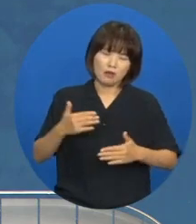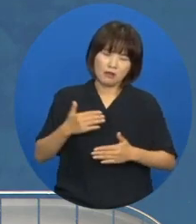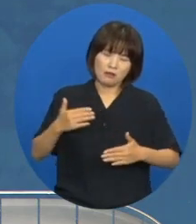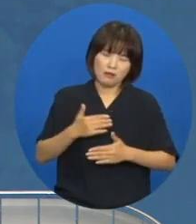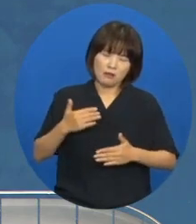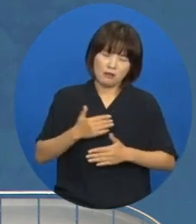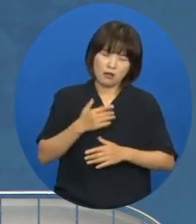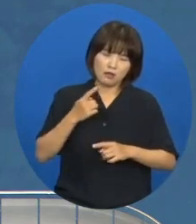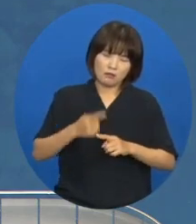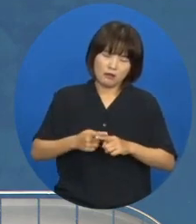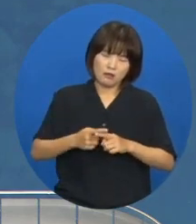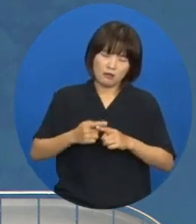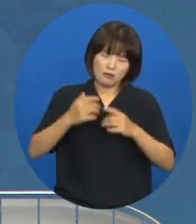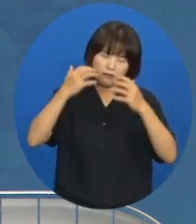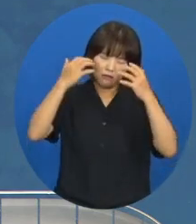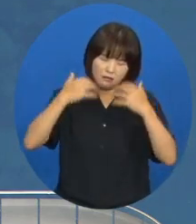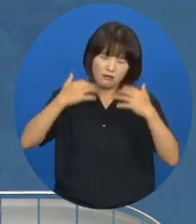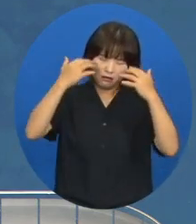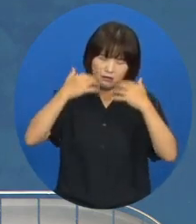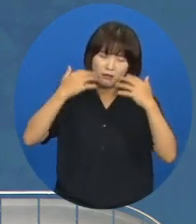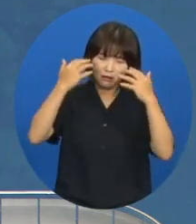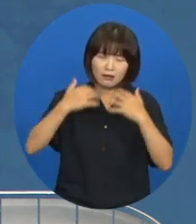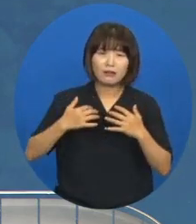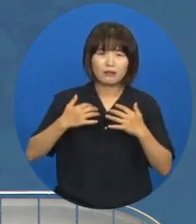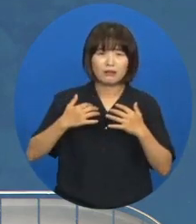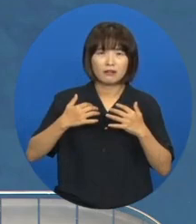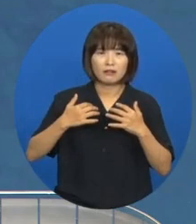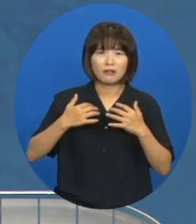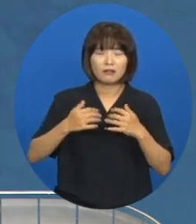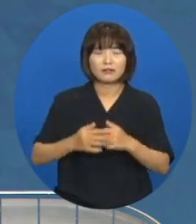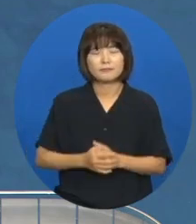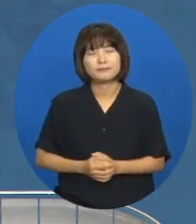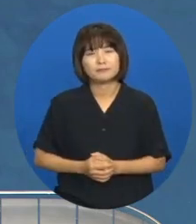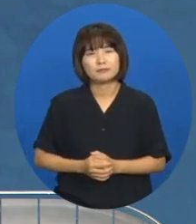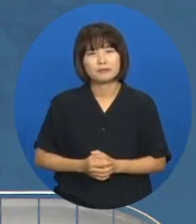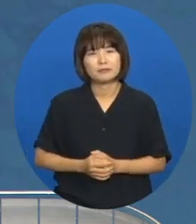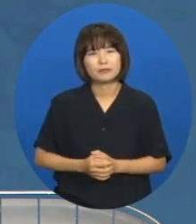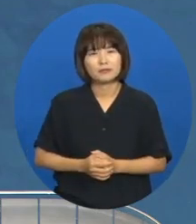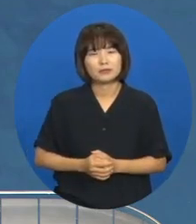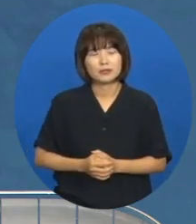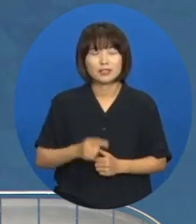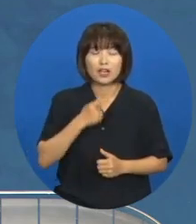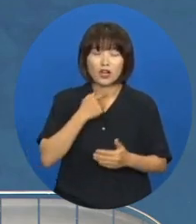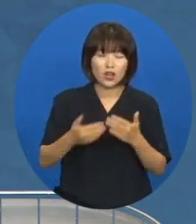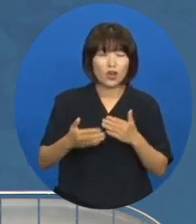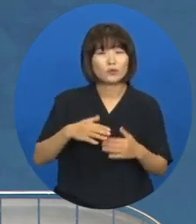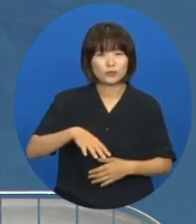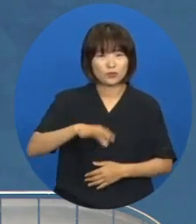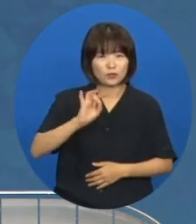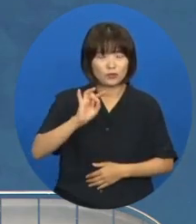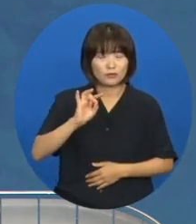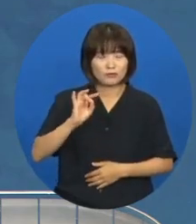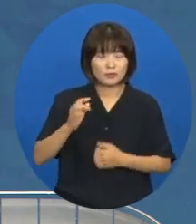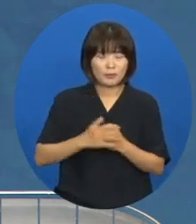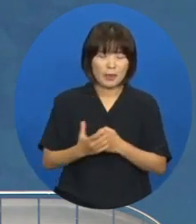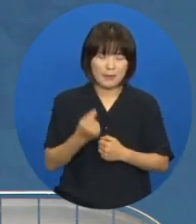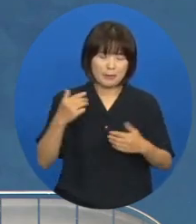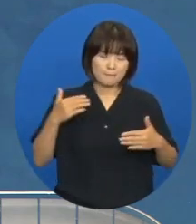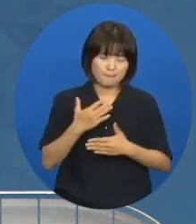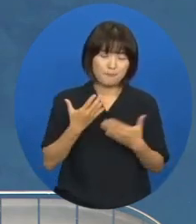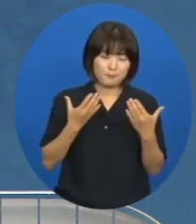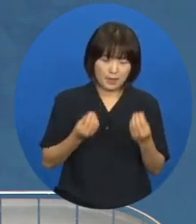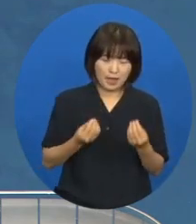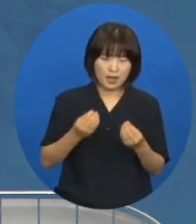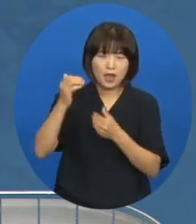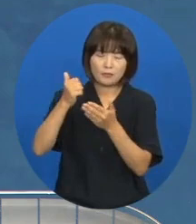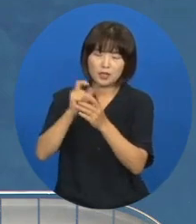막 통곡하게 되는 거예요. 또 그런 일은 처음 겪었어요. 그래서 불이 나게 씻고 하나님께